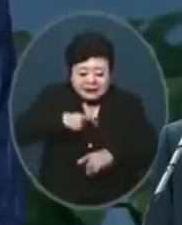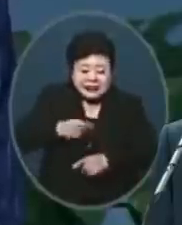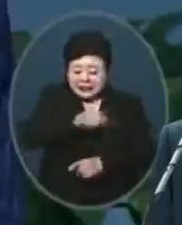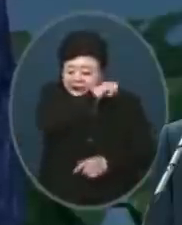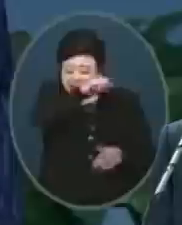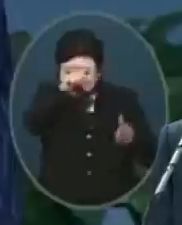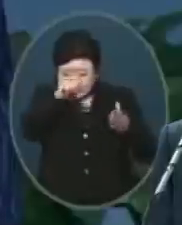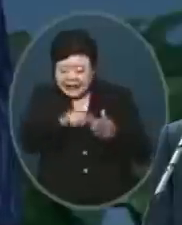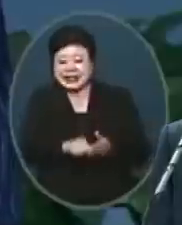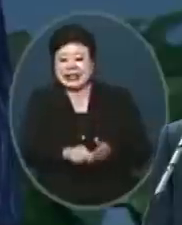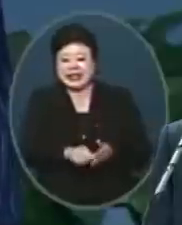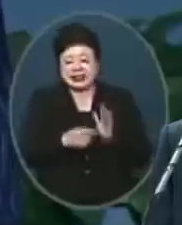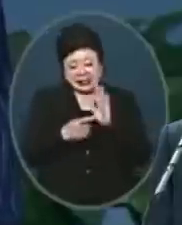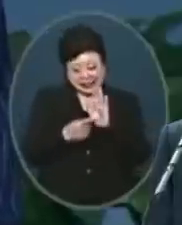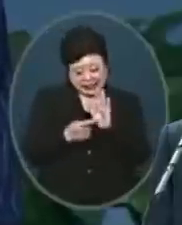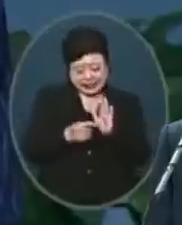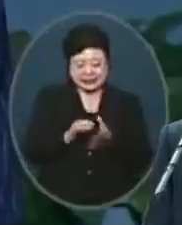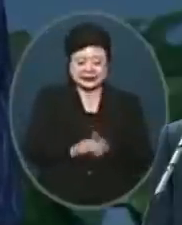속에 나타나는 것입니다.